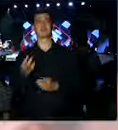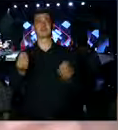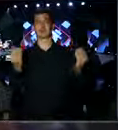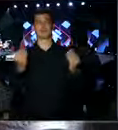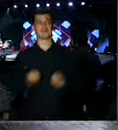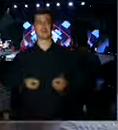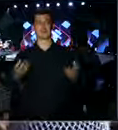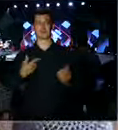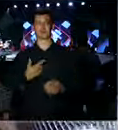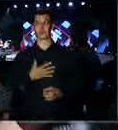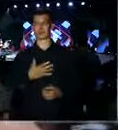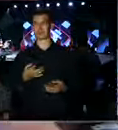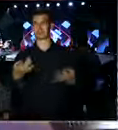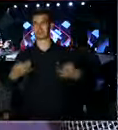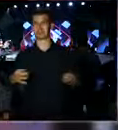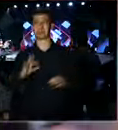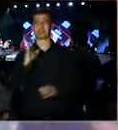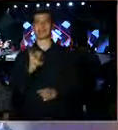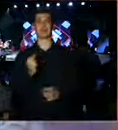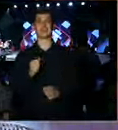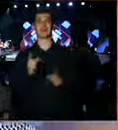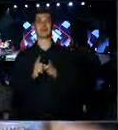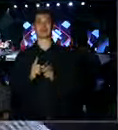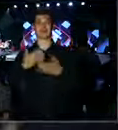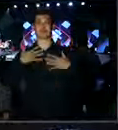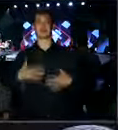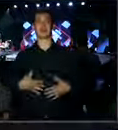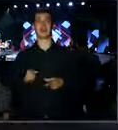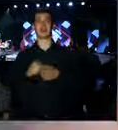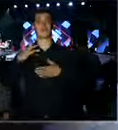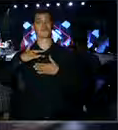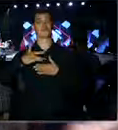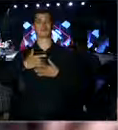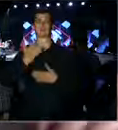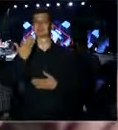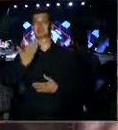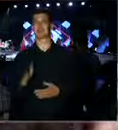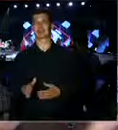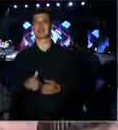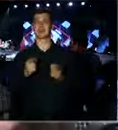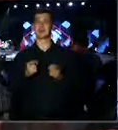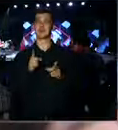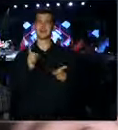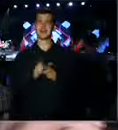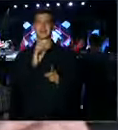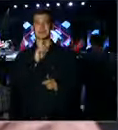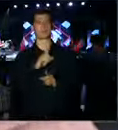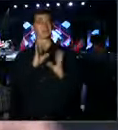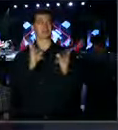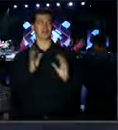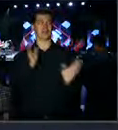Jesteśmy rzeźkie, piękne i nie tylko od zewnątrz, ale właśnie od wewnątrz, bo właścicielka jest po prostu